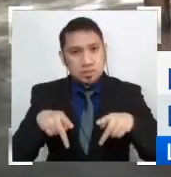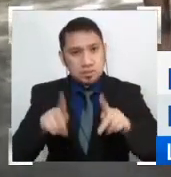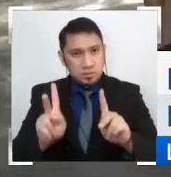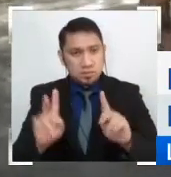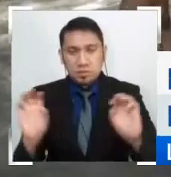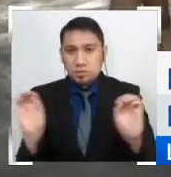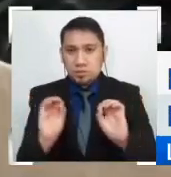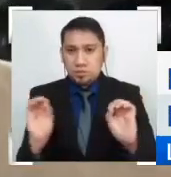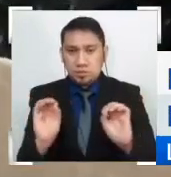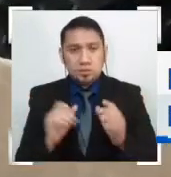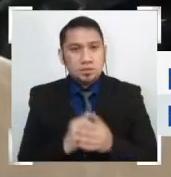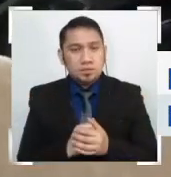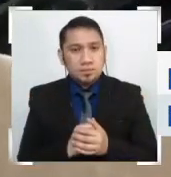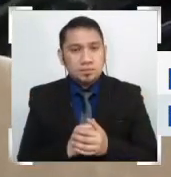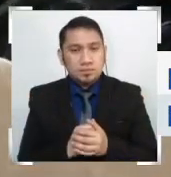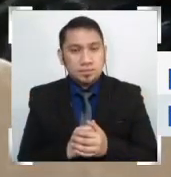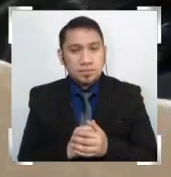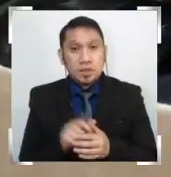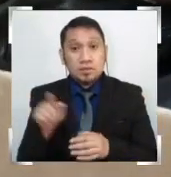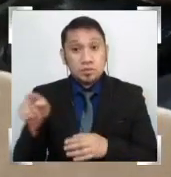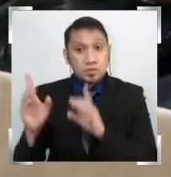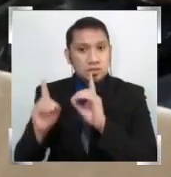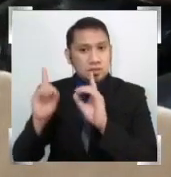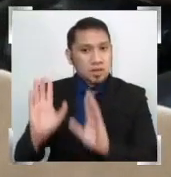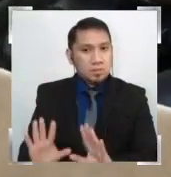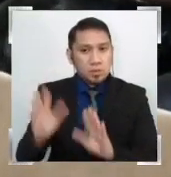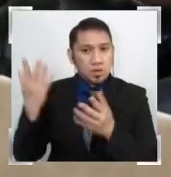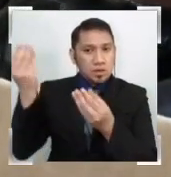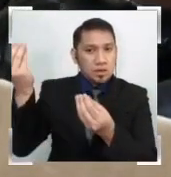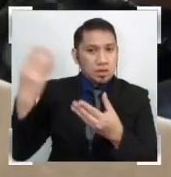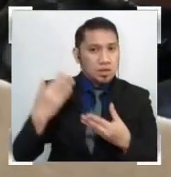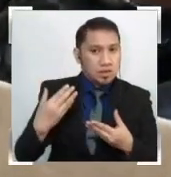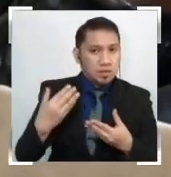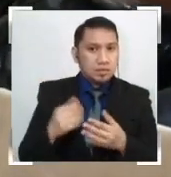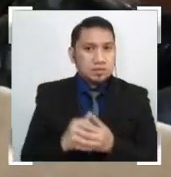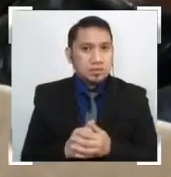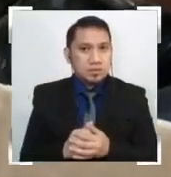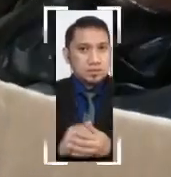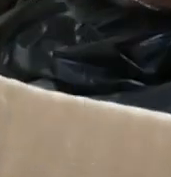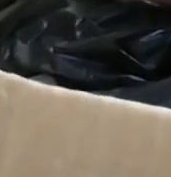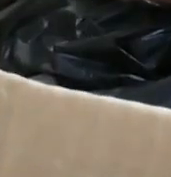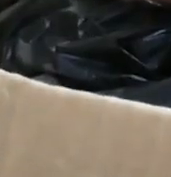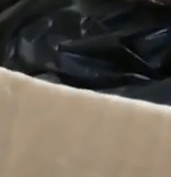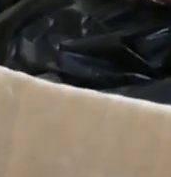Wala pa pong pahayag ang driver ng closed van, gayon din ang tatanggap ng produkto.